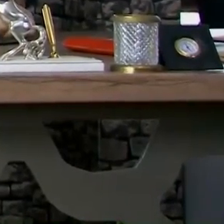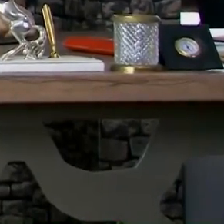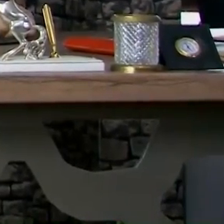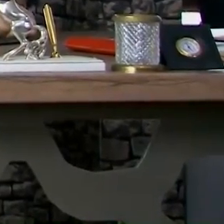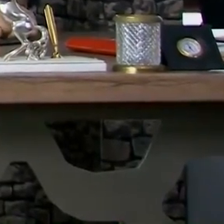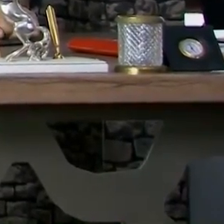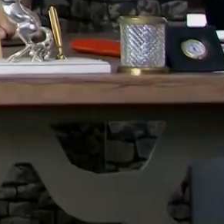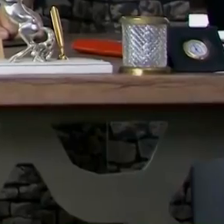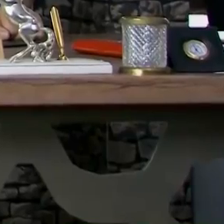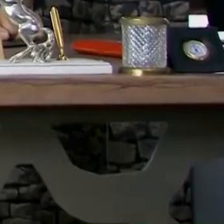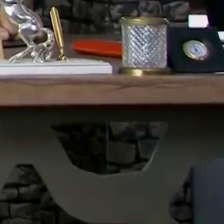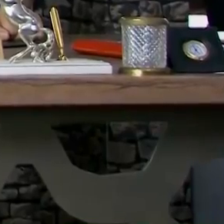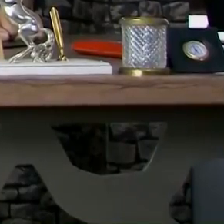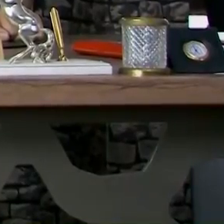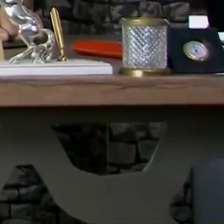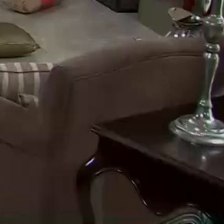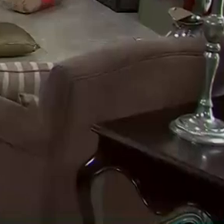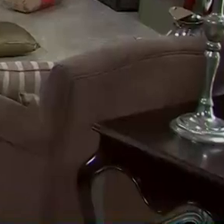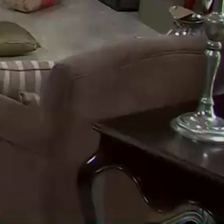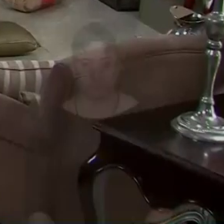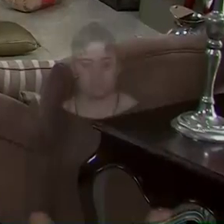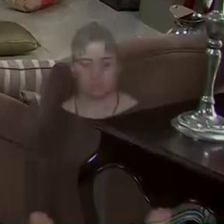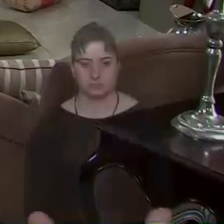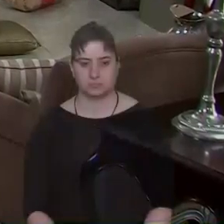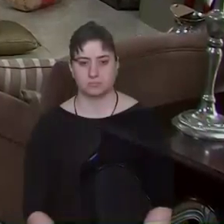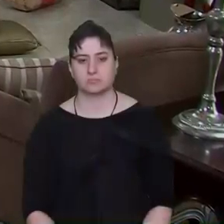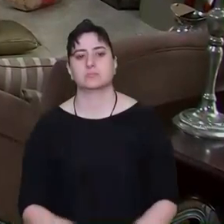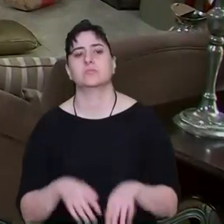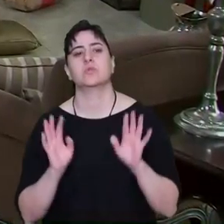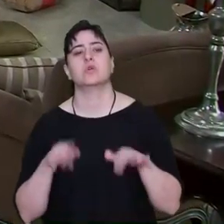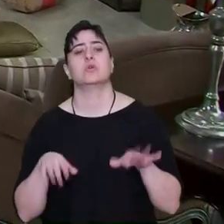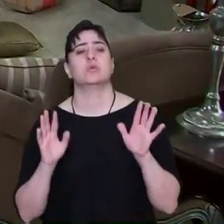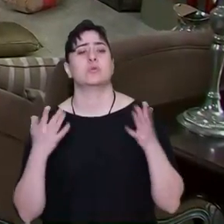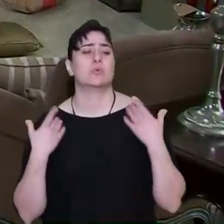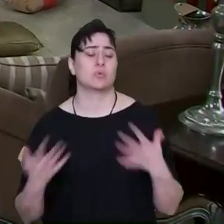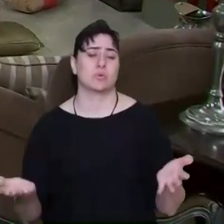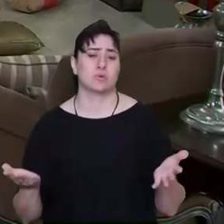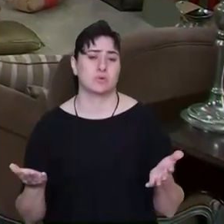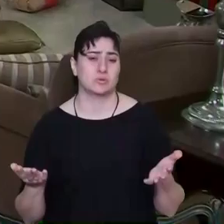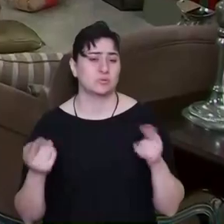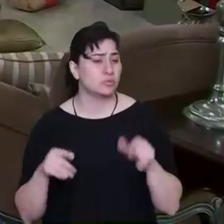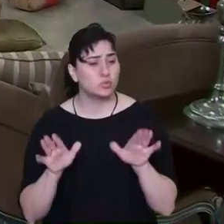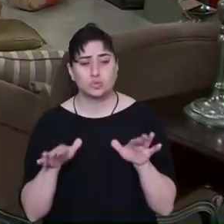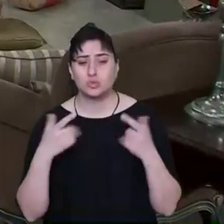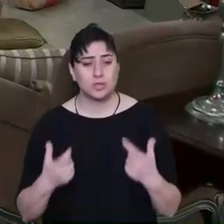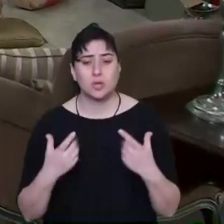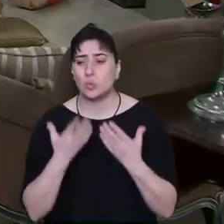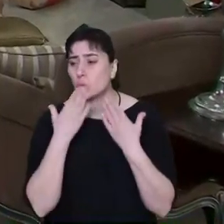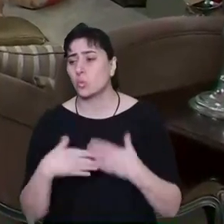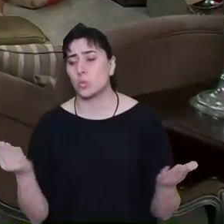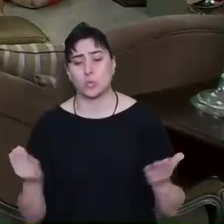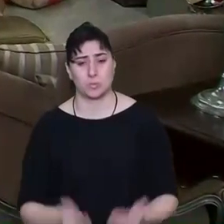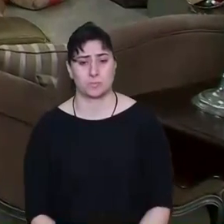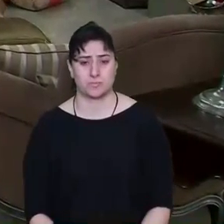Farkına varınca törpüyü elinden attı. Yok, yok, yok, yok. Nerede bu kuş ya? Nerede bu kuş